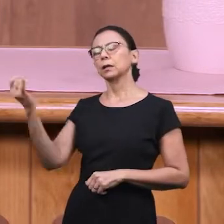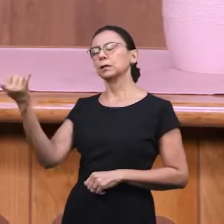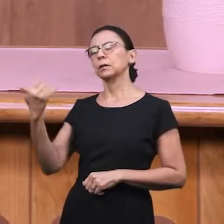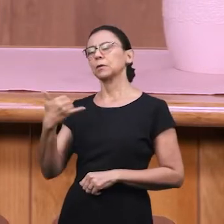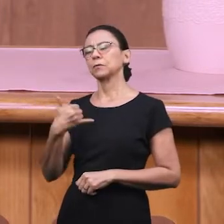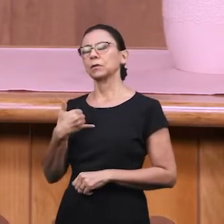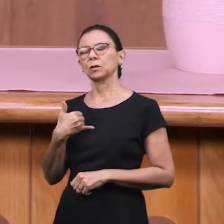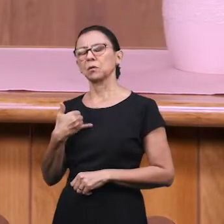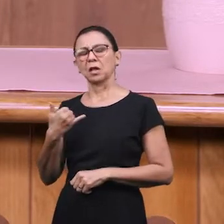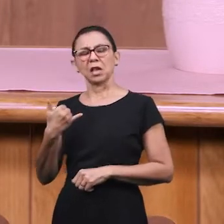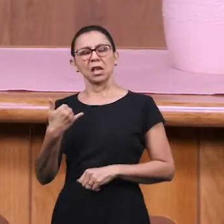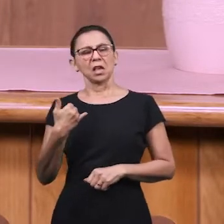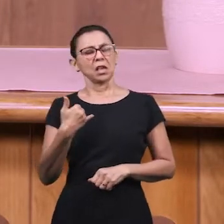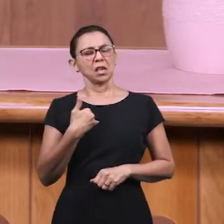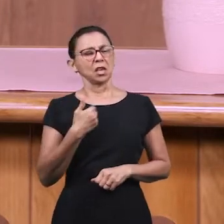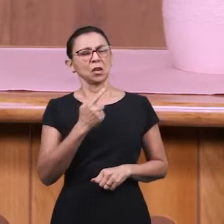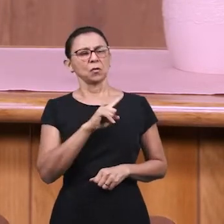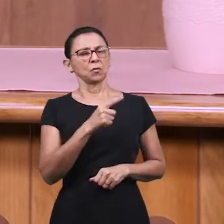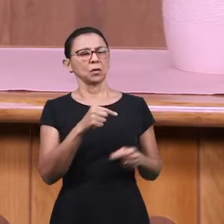согласился с твоим занятием.